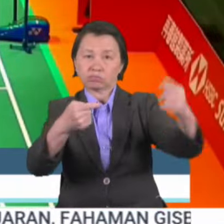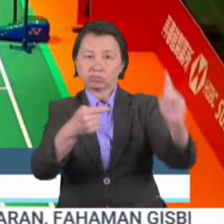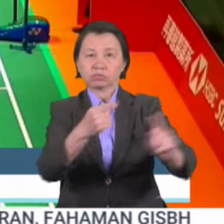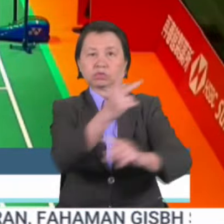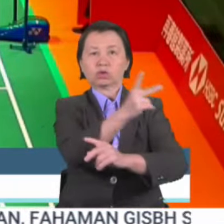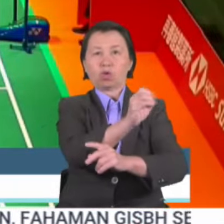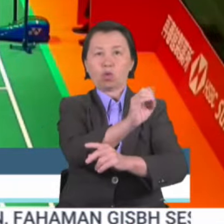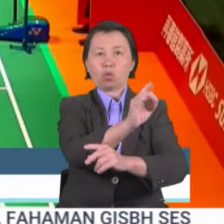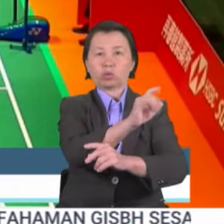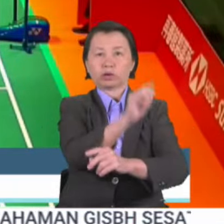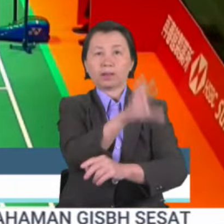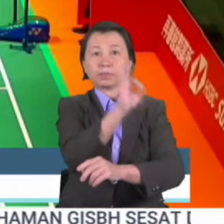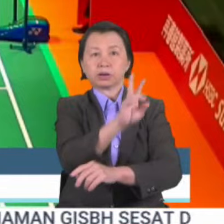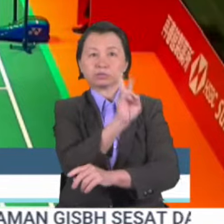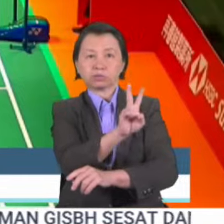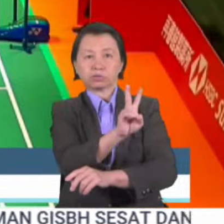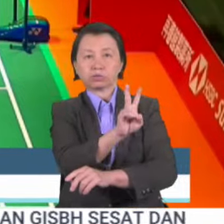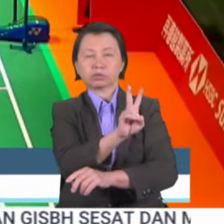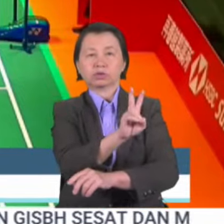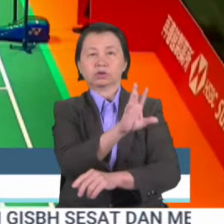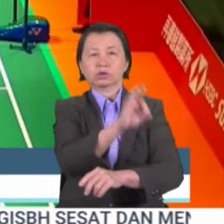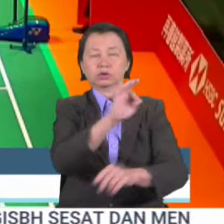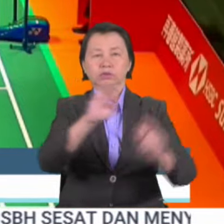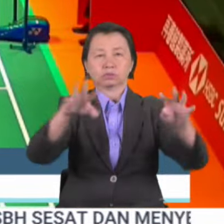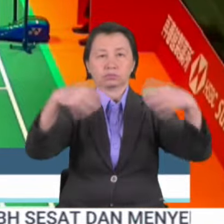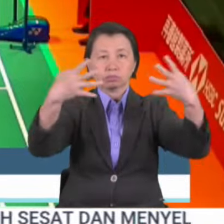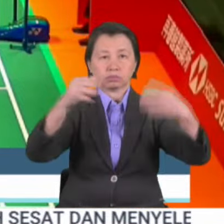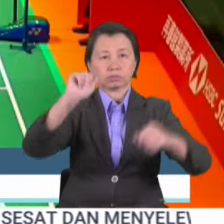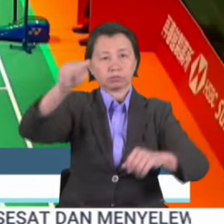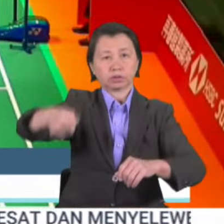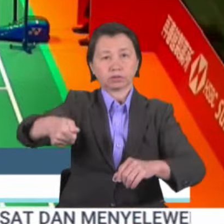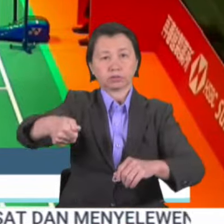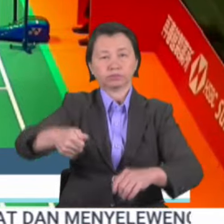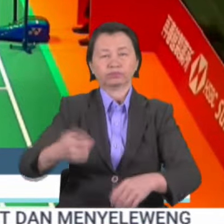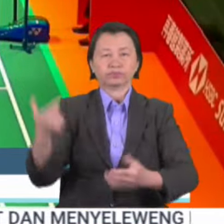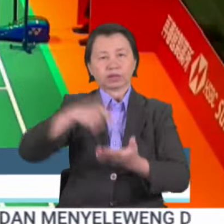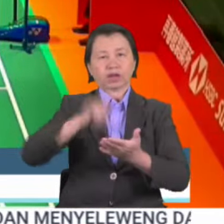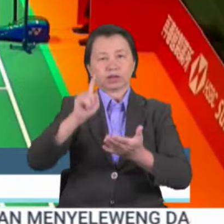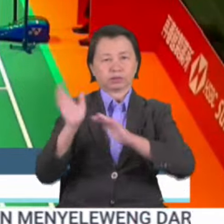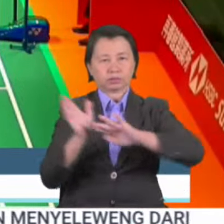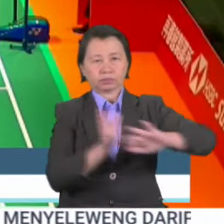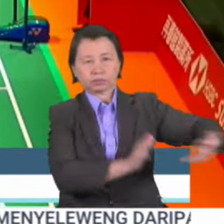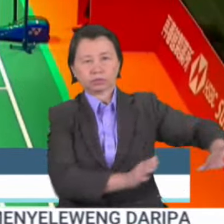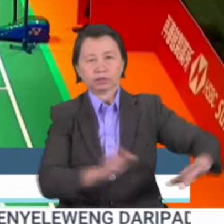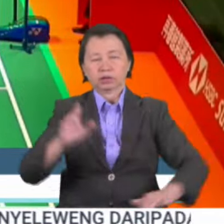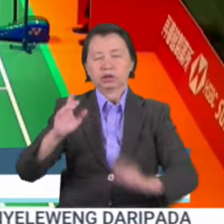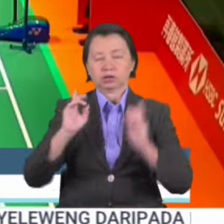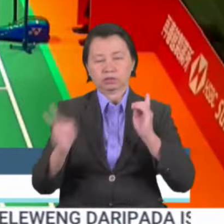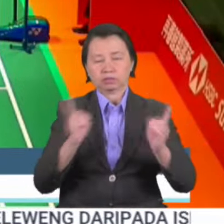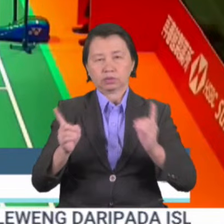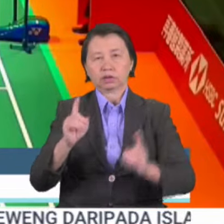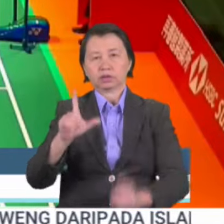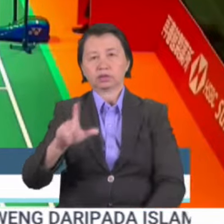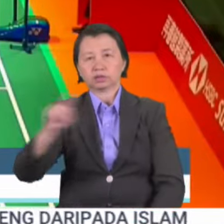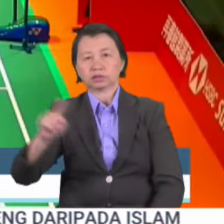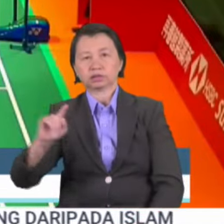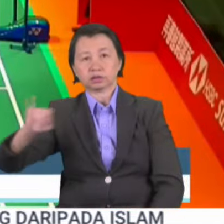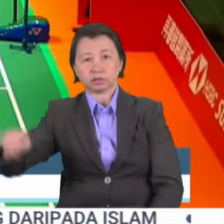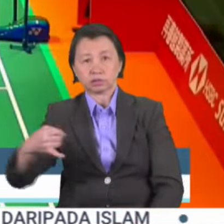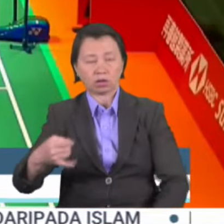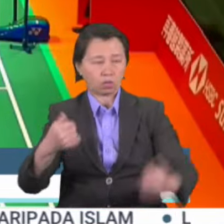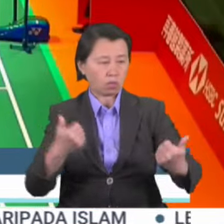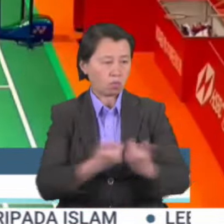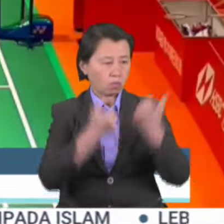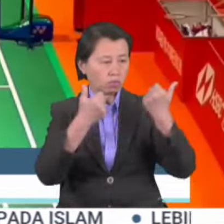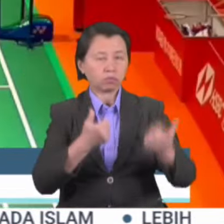yang merupakan pilihan kedua kejohanan di suku akhir esok. Satu lagi wakil negara Li Zijia diberikan tentangan hebat oleh